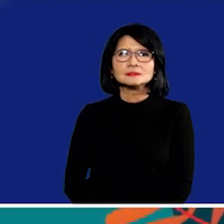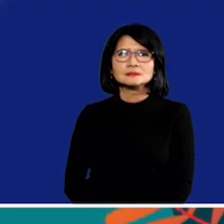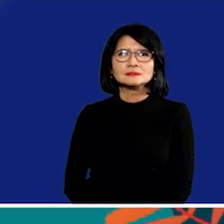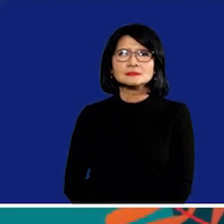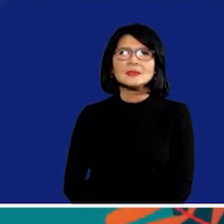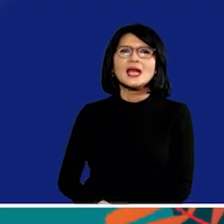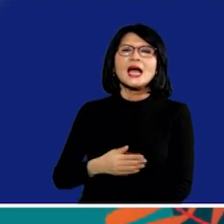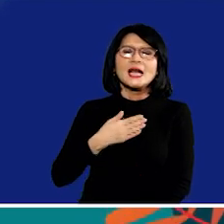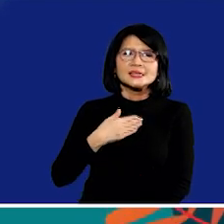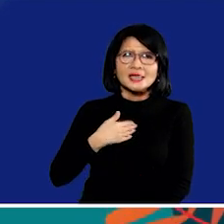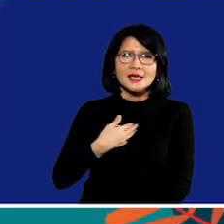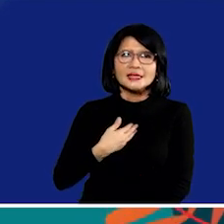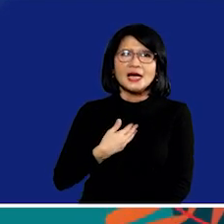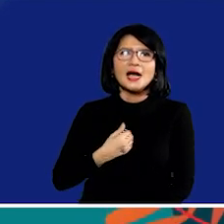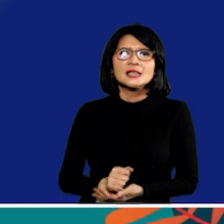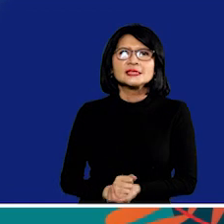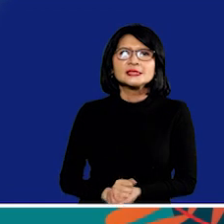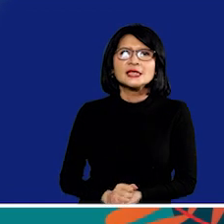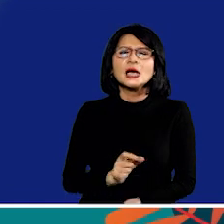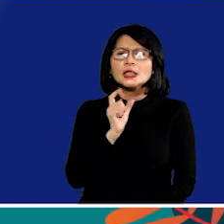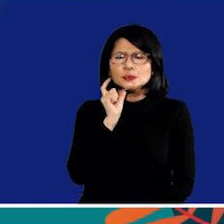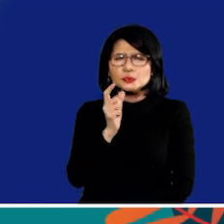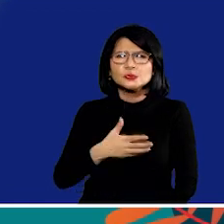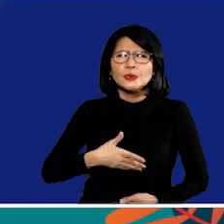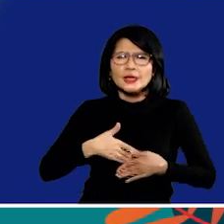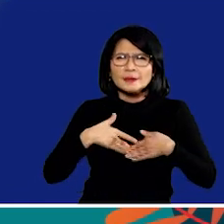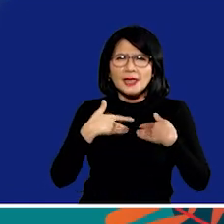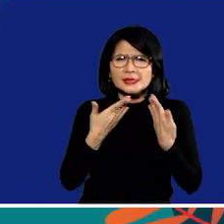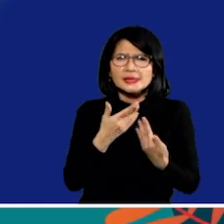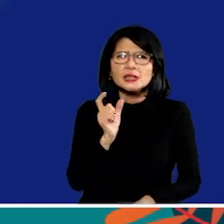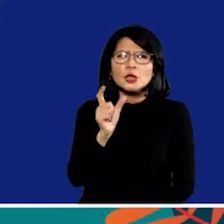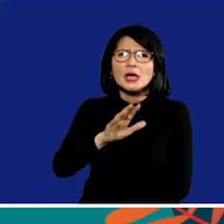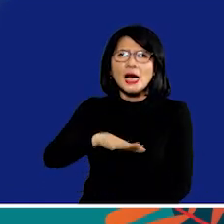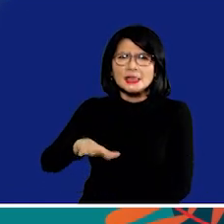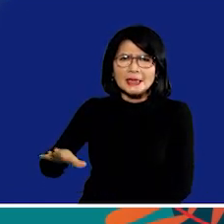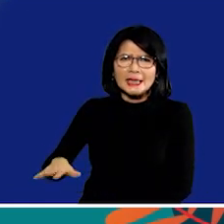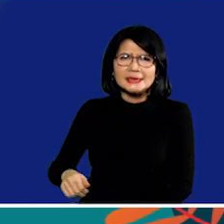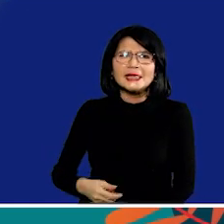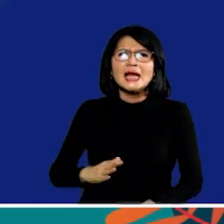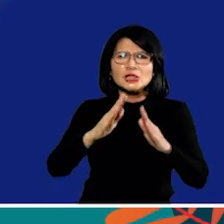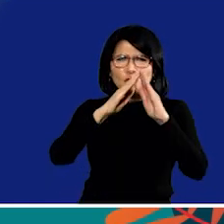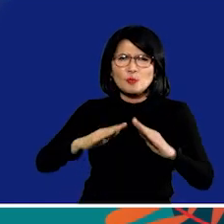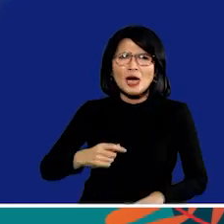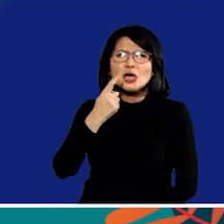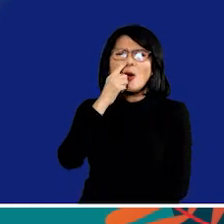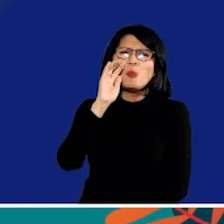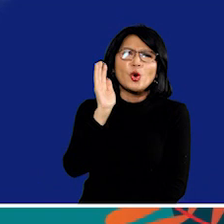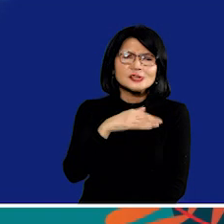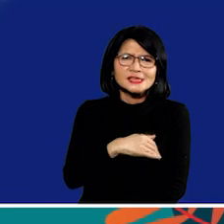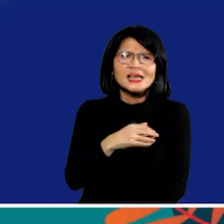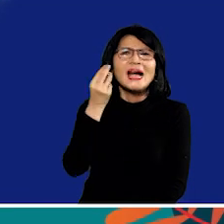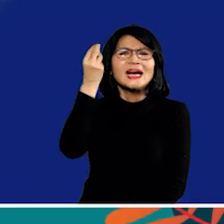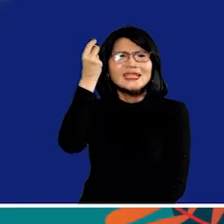Saya sangat bersimpati dan berempati kepada adik-adik yang selama ini pasti di rumah banyak yang sudah jenuh, banyak yang sudah kangen